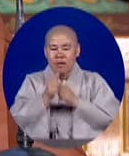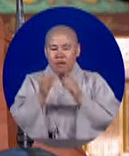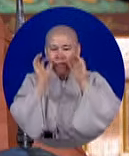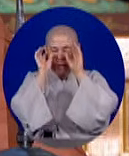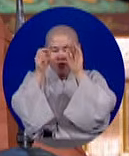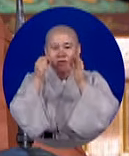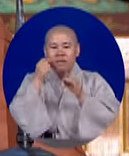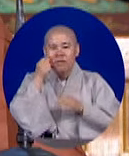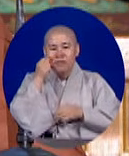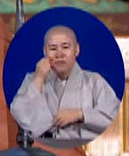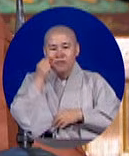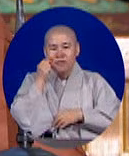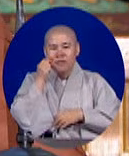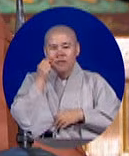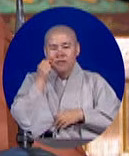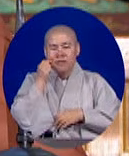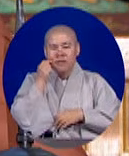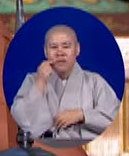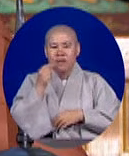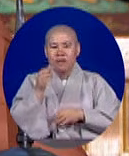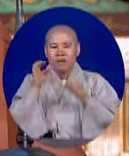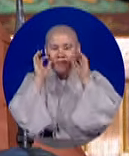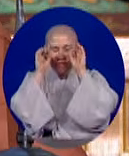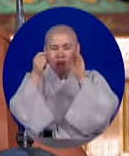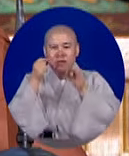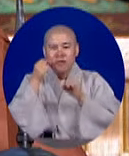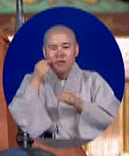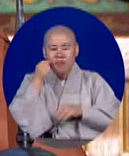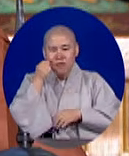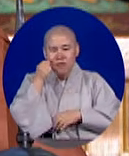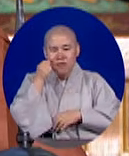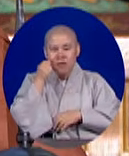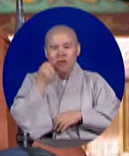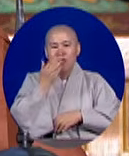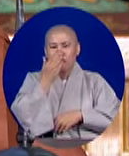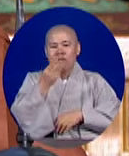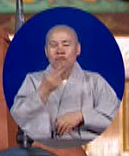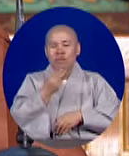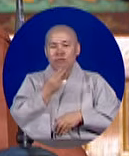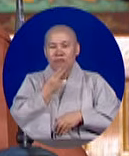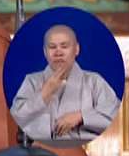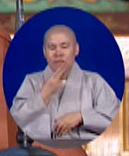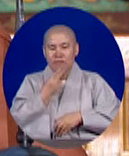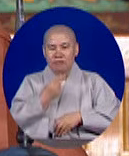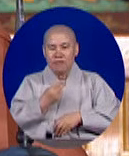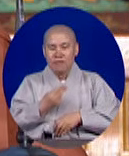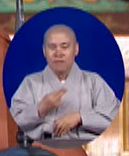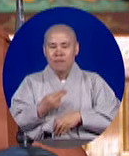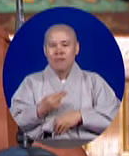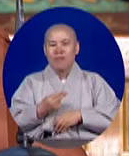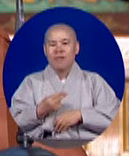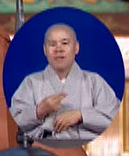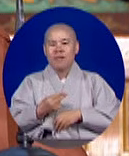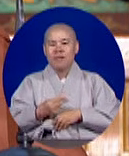보는 거지 이게 뭐 못 볼 수가 없는 거거든요. 그래 그래서